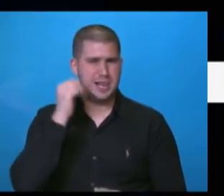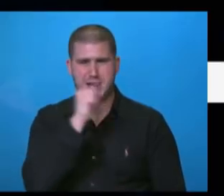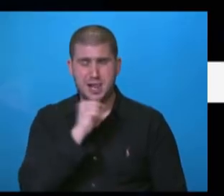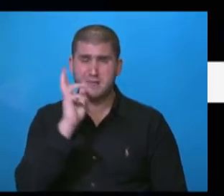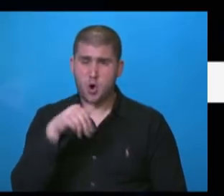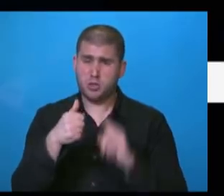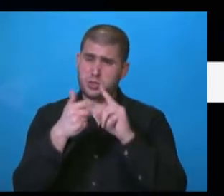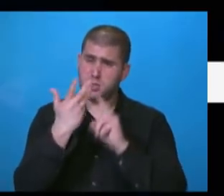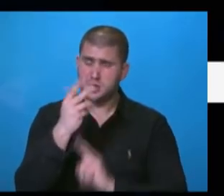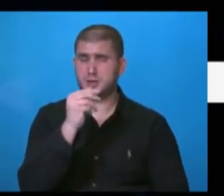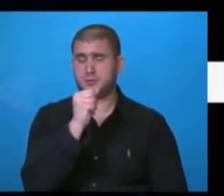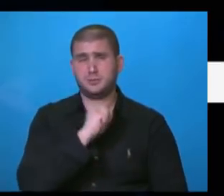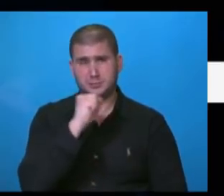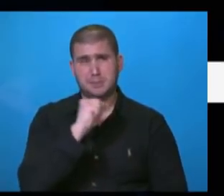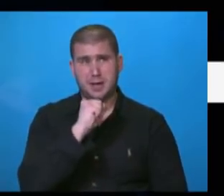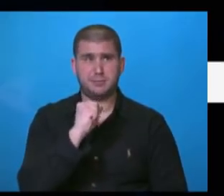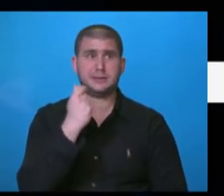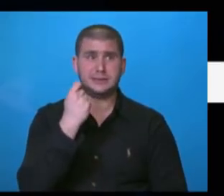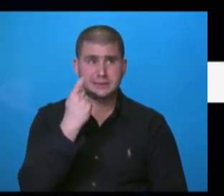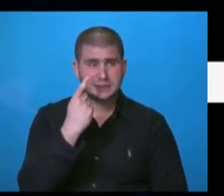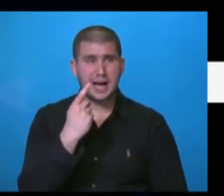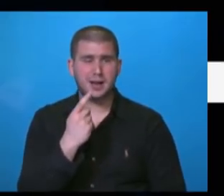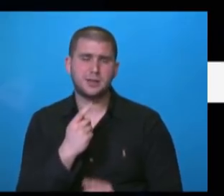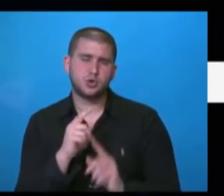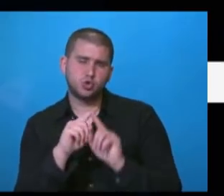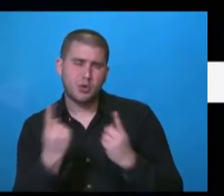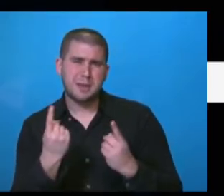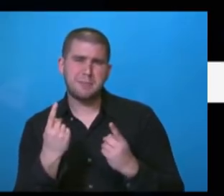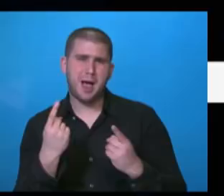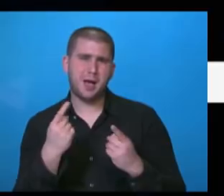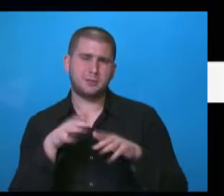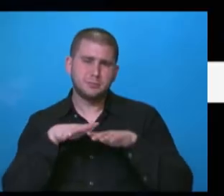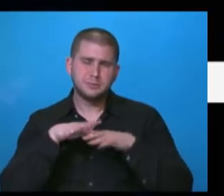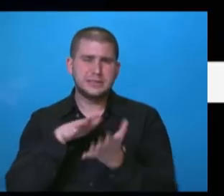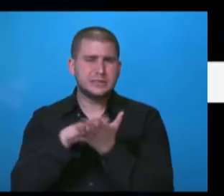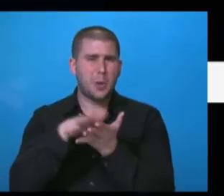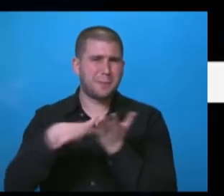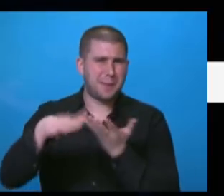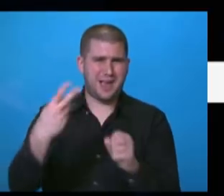שמות שטיפה שמאלה מהמיינסטרים, עדיין